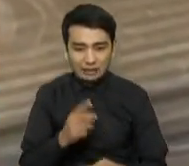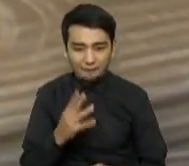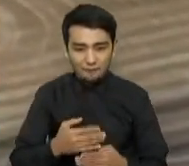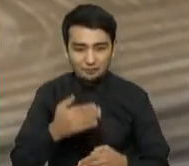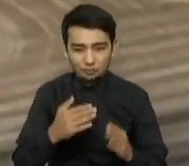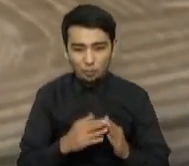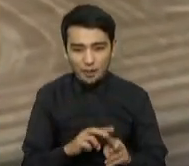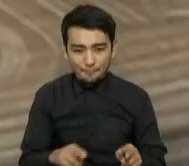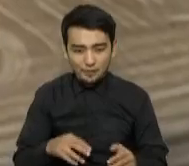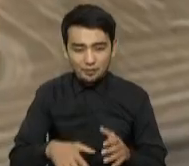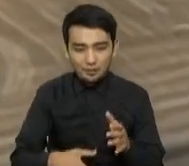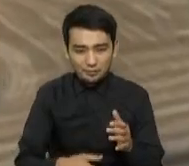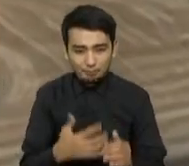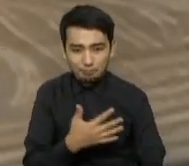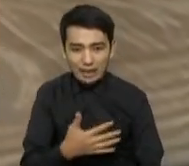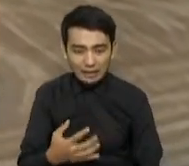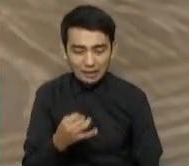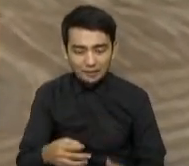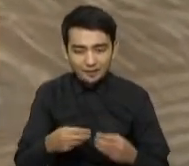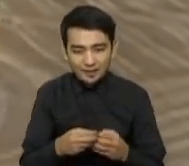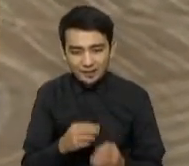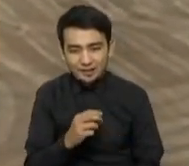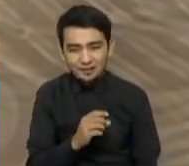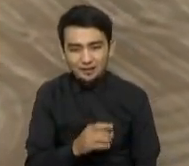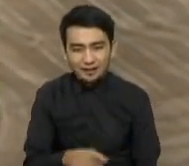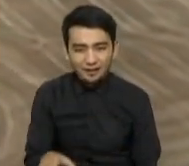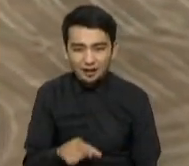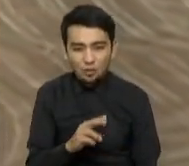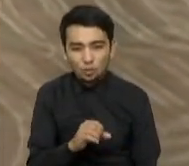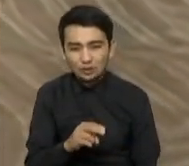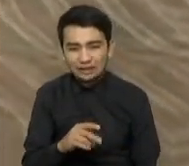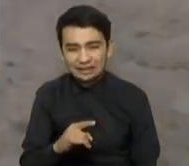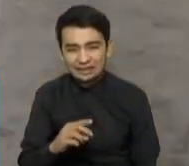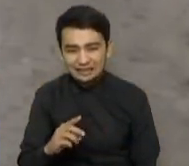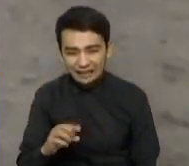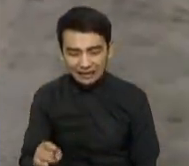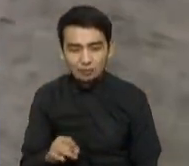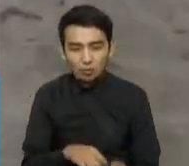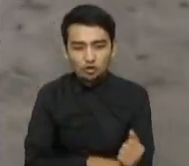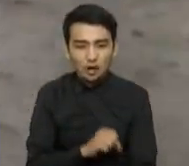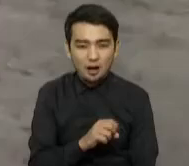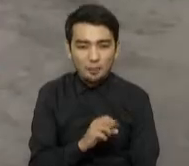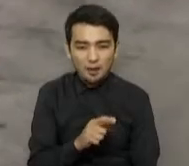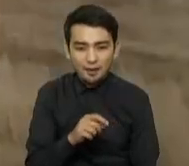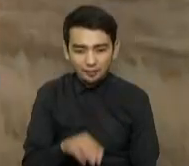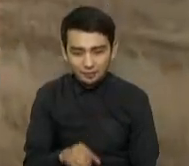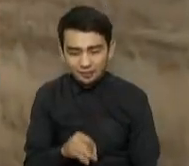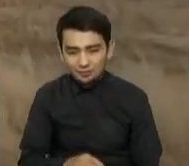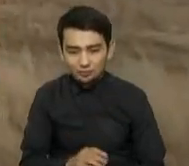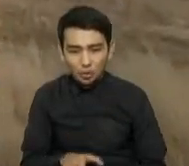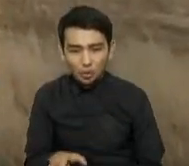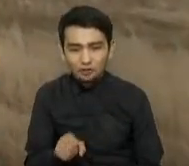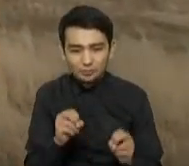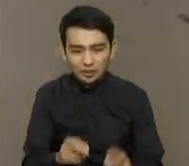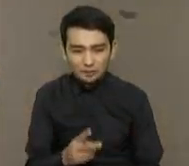После запуска вода стала поступать в реку Кундуздо, а затем в Абаган. Планируют таким образом спустить 250